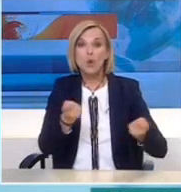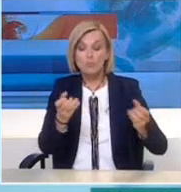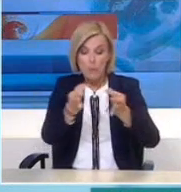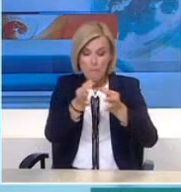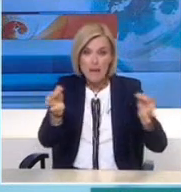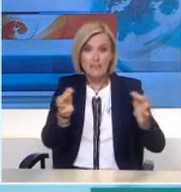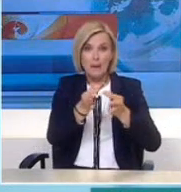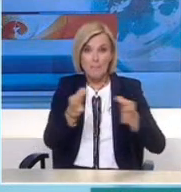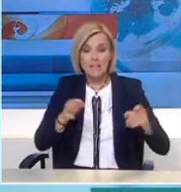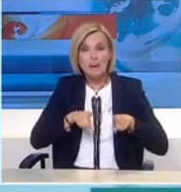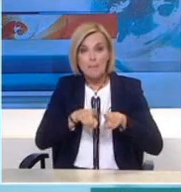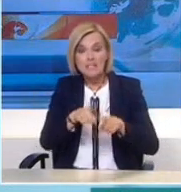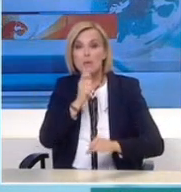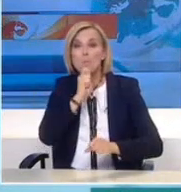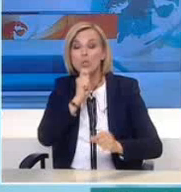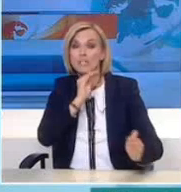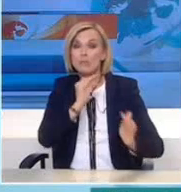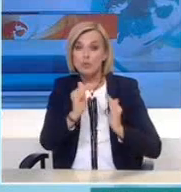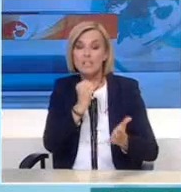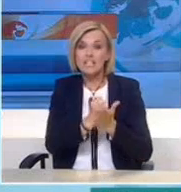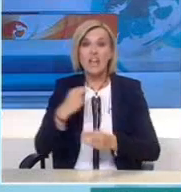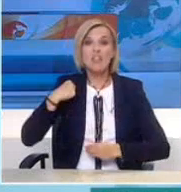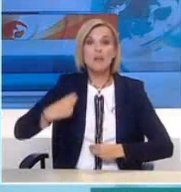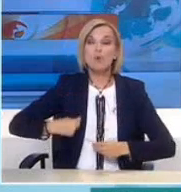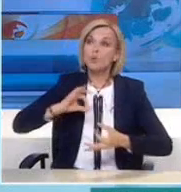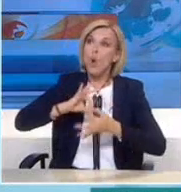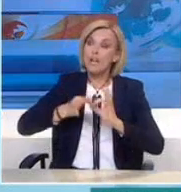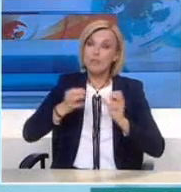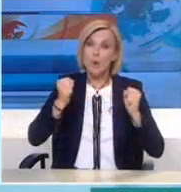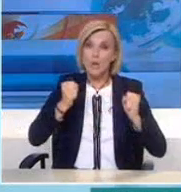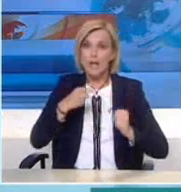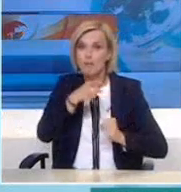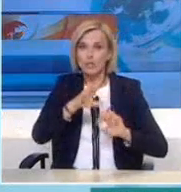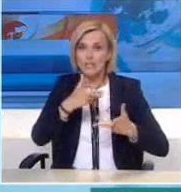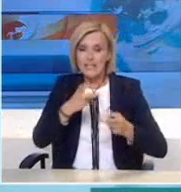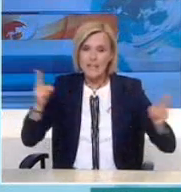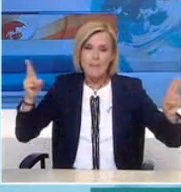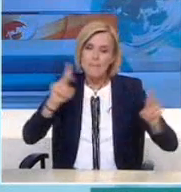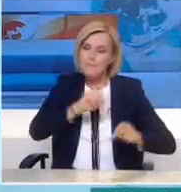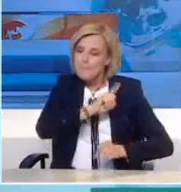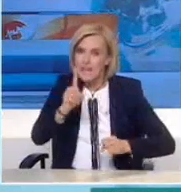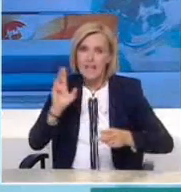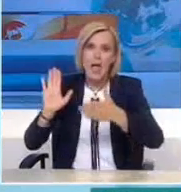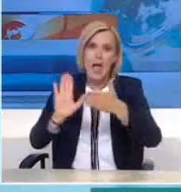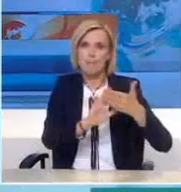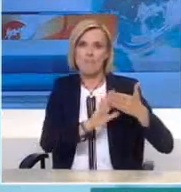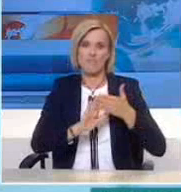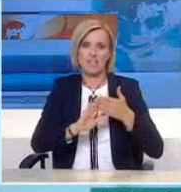και τον Εθνικό Οργανισμό Δημόσιας Υγείας, ώστε να μηδενιστεί η αδίποτε επαφή και επικοινωνία θετικών και αρνητικών